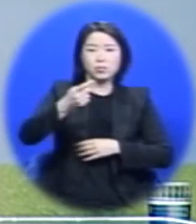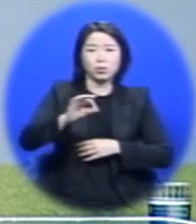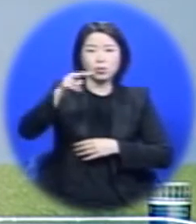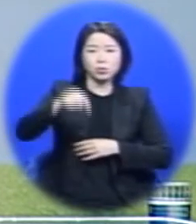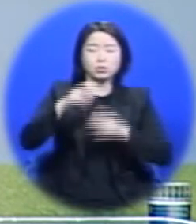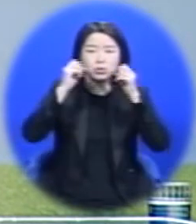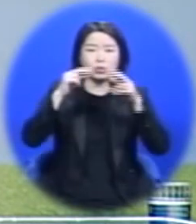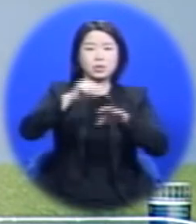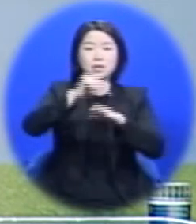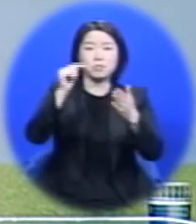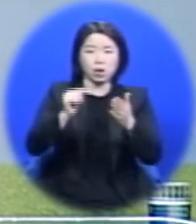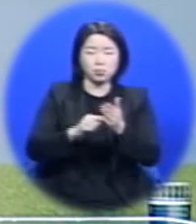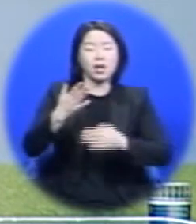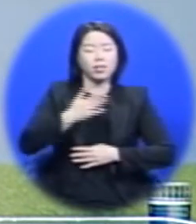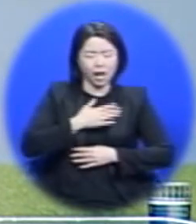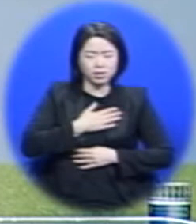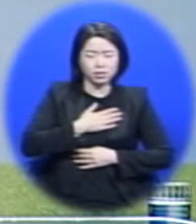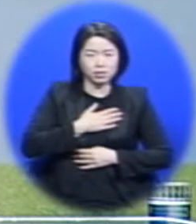마음에 갑자기